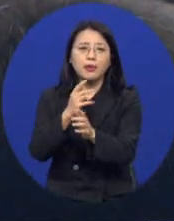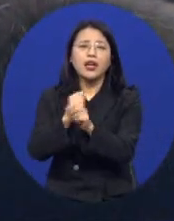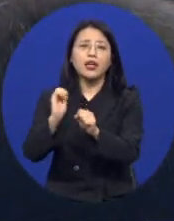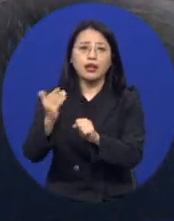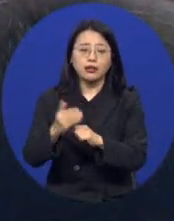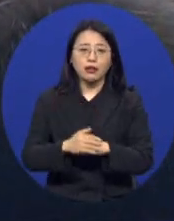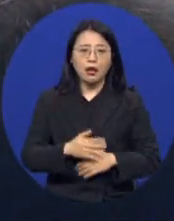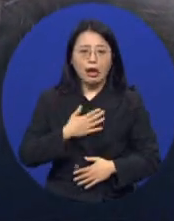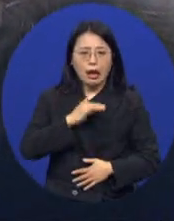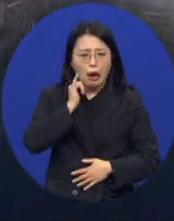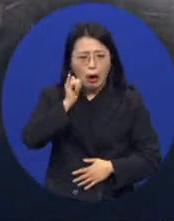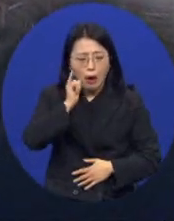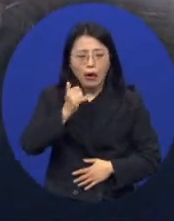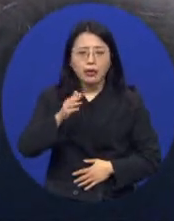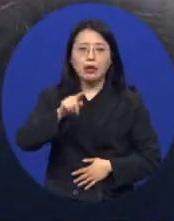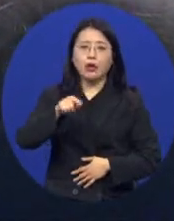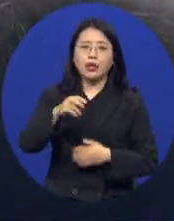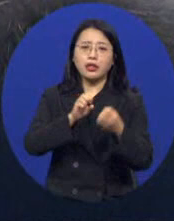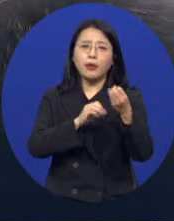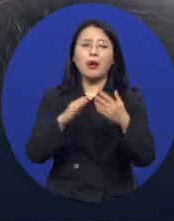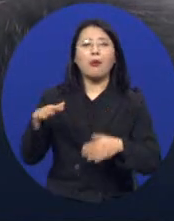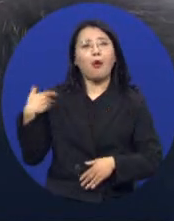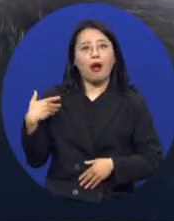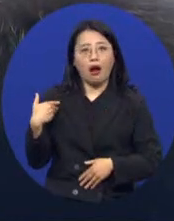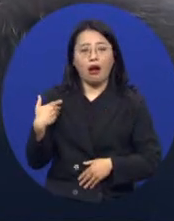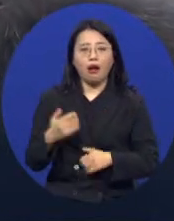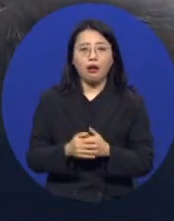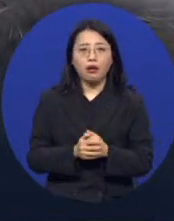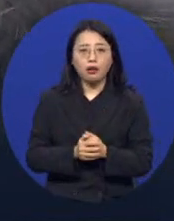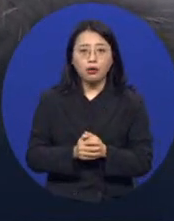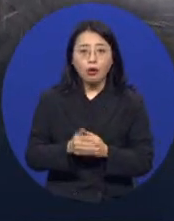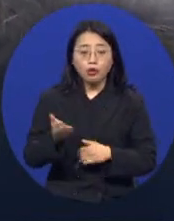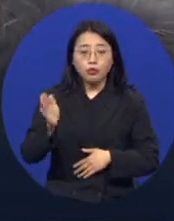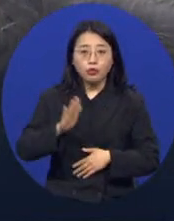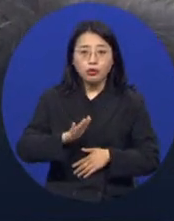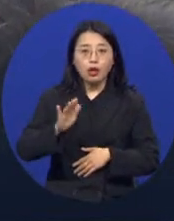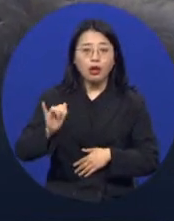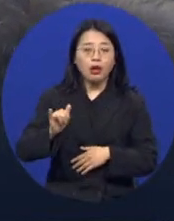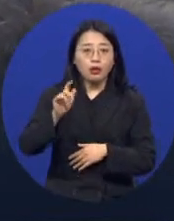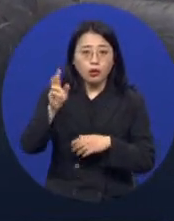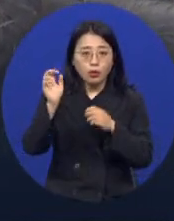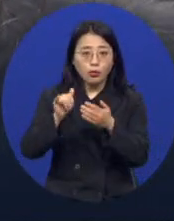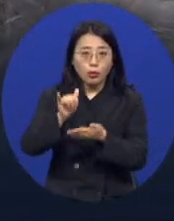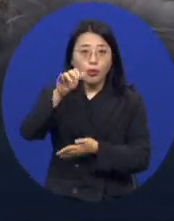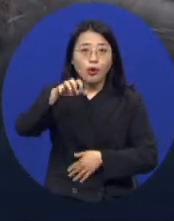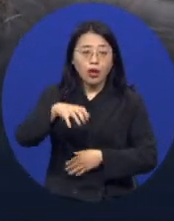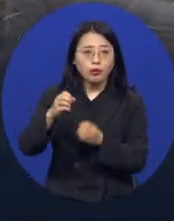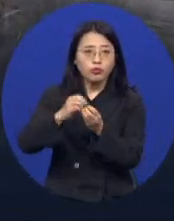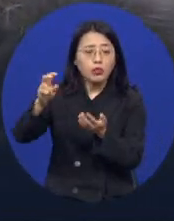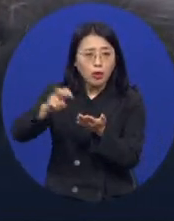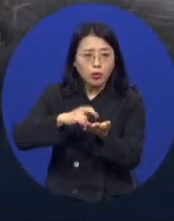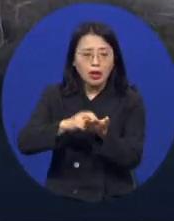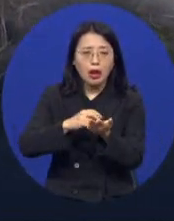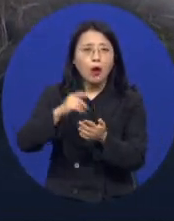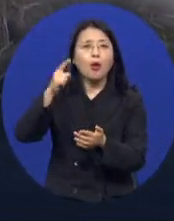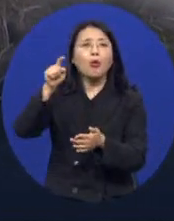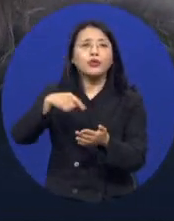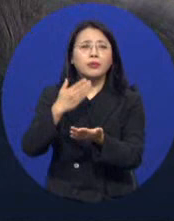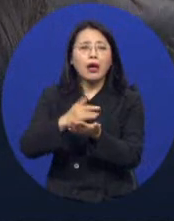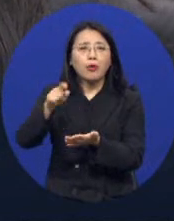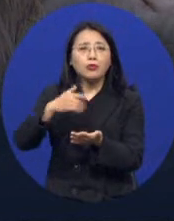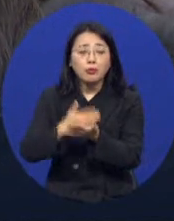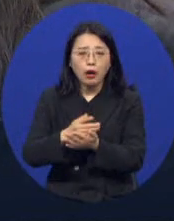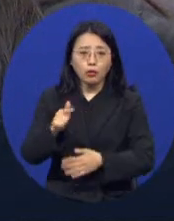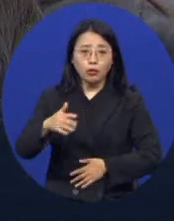고객센터를 전화해도 고객센터에서는 모르겠다. 그다음에 여기에서는 계속 문자 와가지고 공항에 절대 오지 마라. 그럼 저 입장에서는 김해공항 대체편은